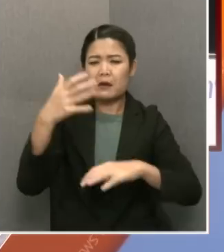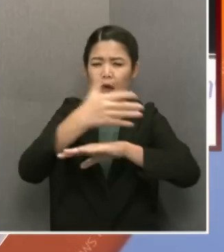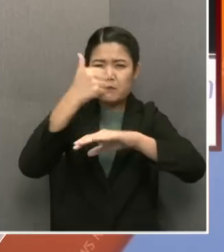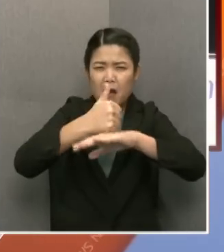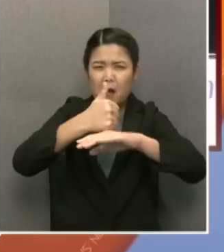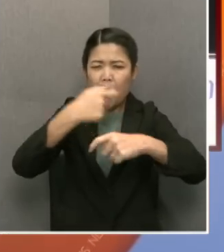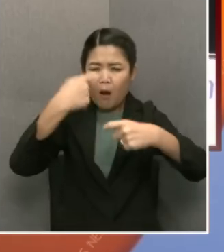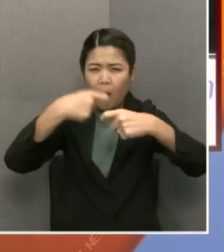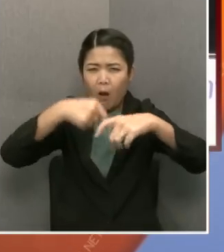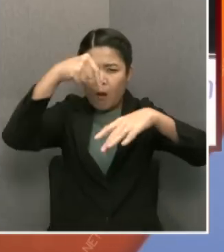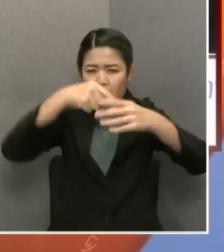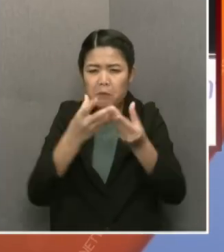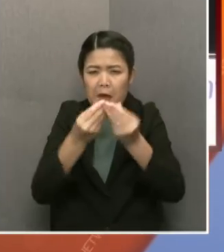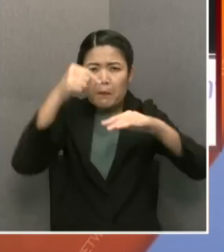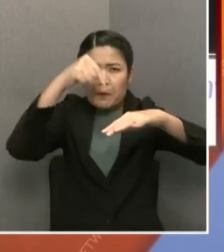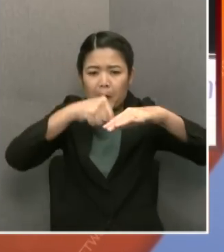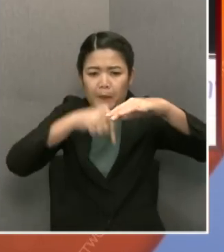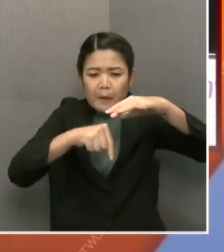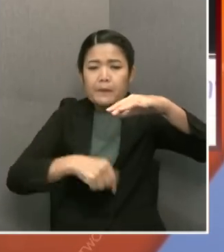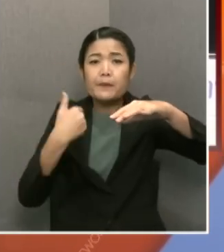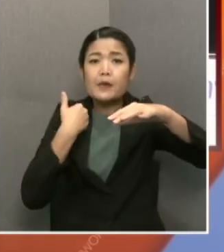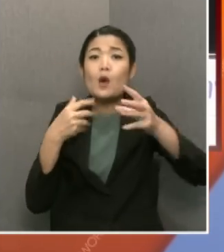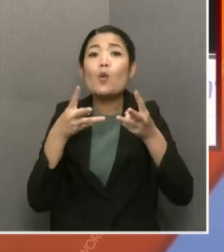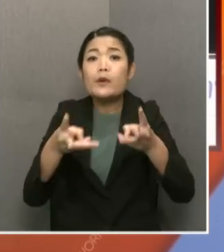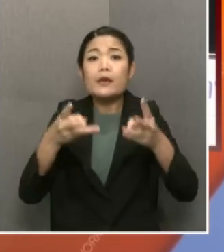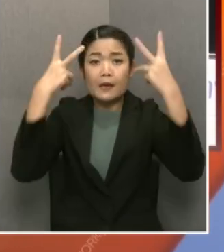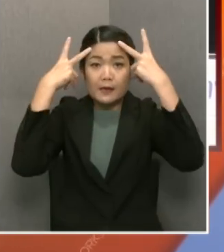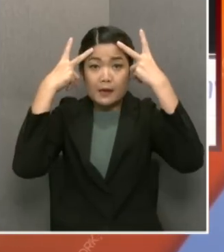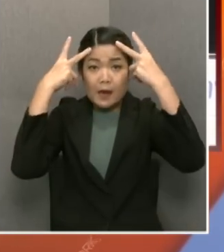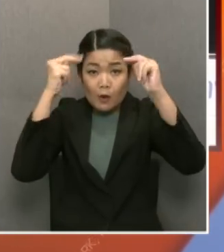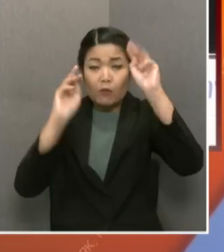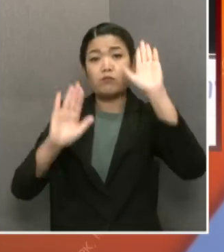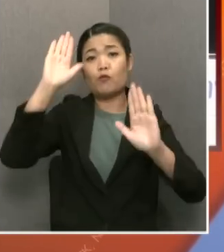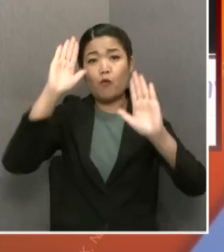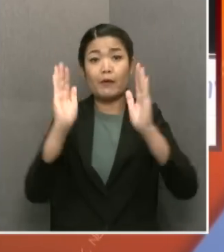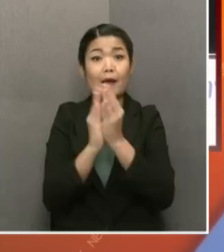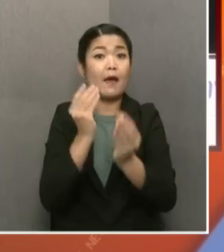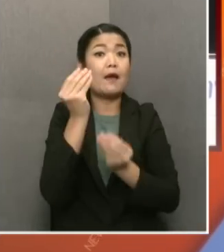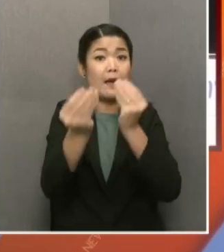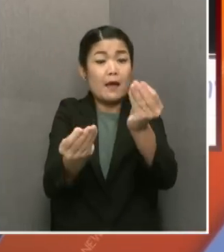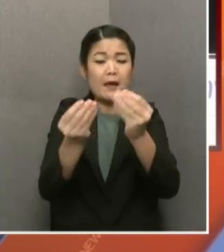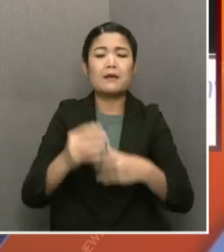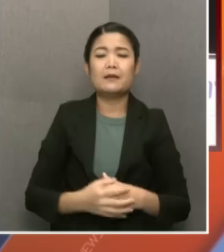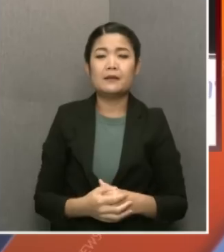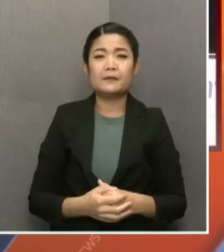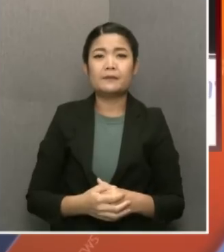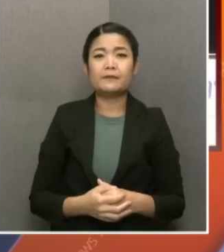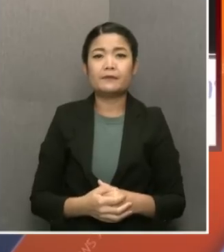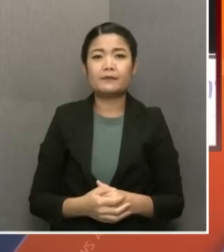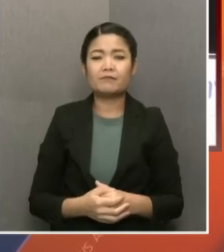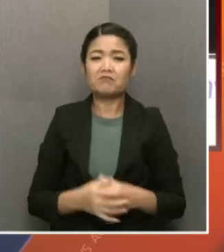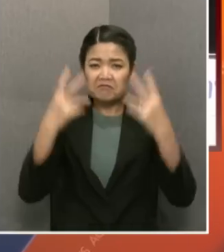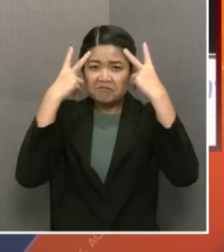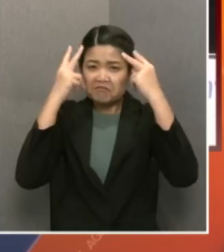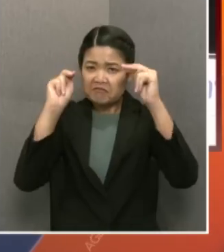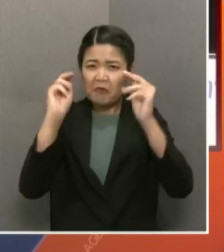ขึ้นนะโดยเฉพาะการเลือกนายกรัฐมนตรีนะครับซึ่งเราจะเห็นได้ว่ากระบวนการในการเลือกนายกรัฐมนตรีนั้นเนี่ยก็เป็นสิ่งที่